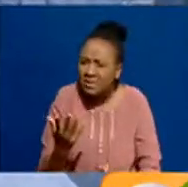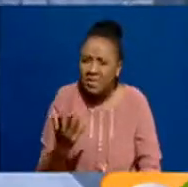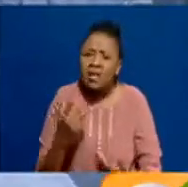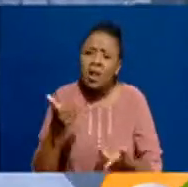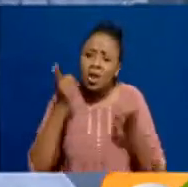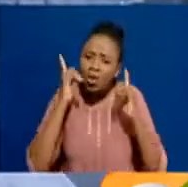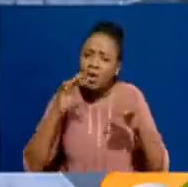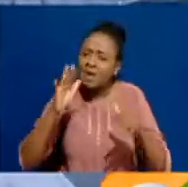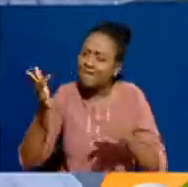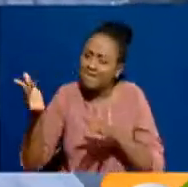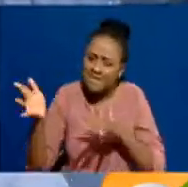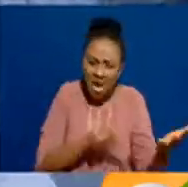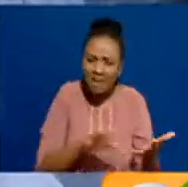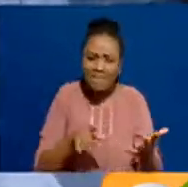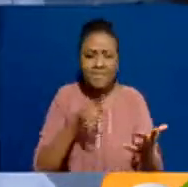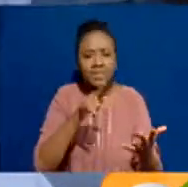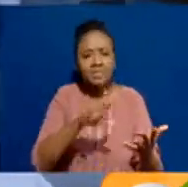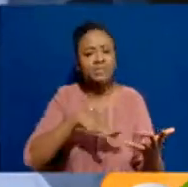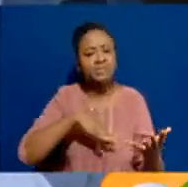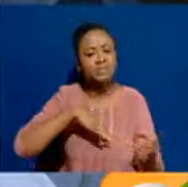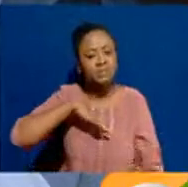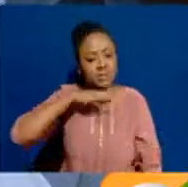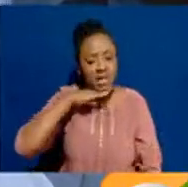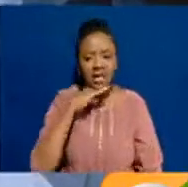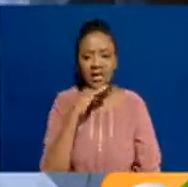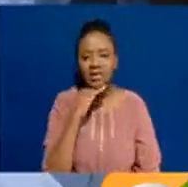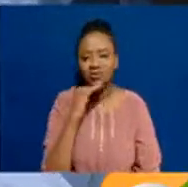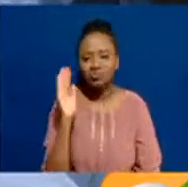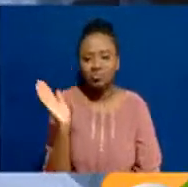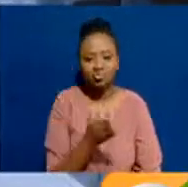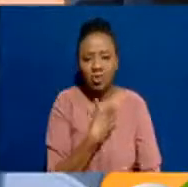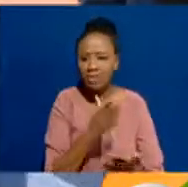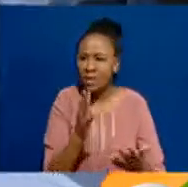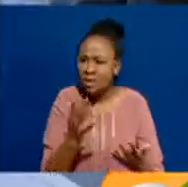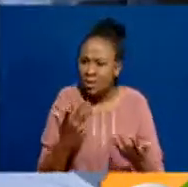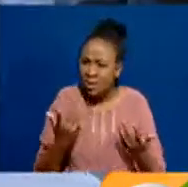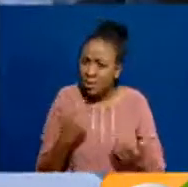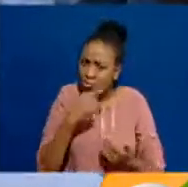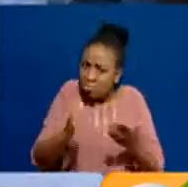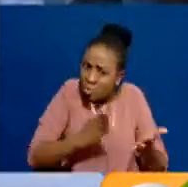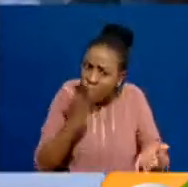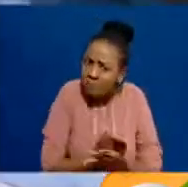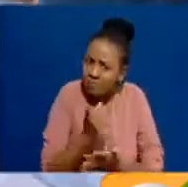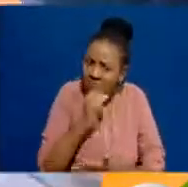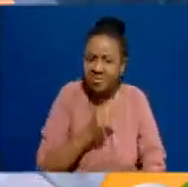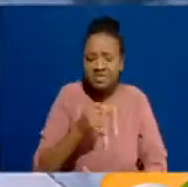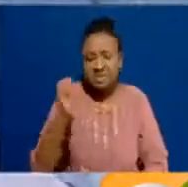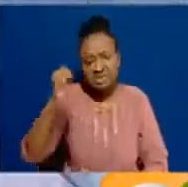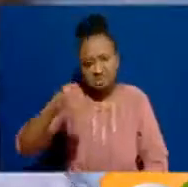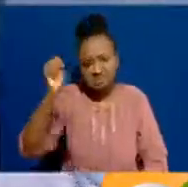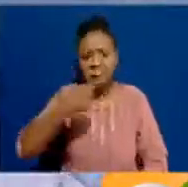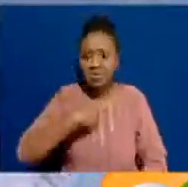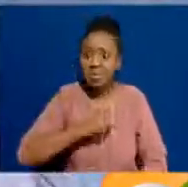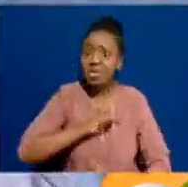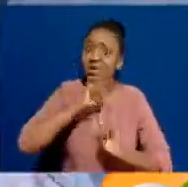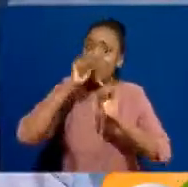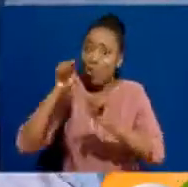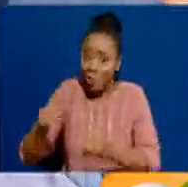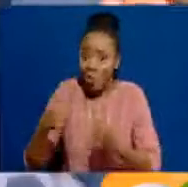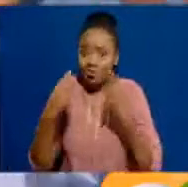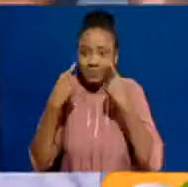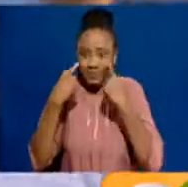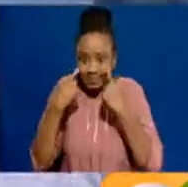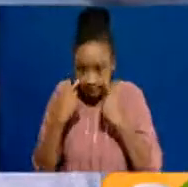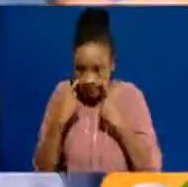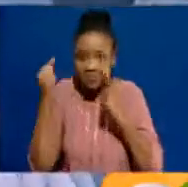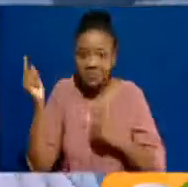lori meanguka na amefiakae. Have you confirmed? Kaniambia, hey, nimeenda mpaka huko, nilipata